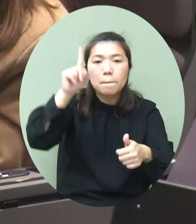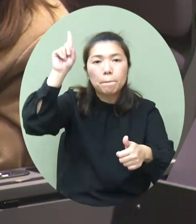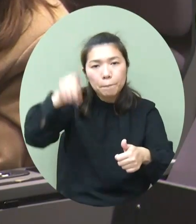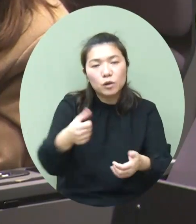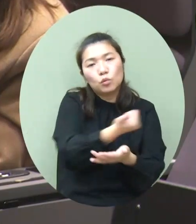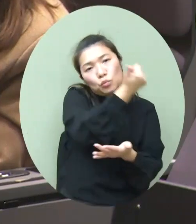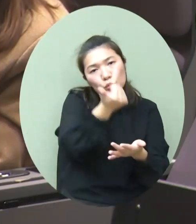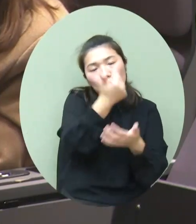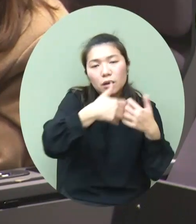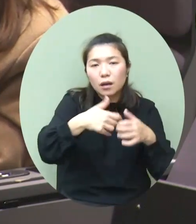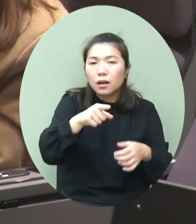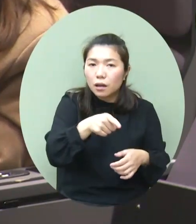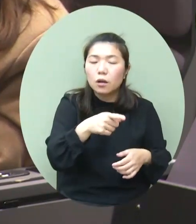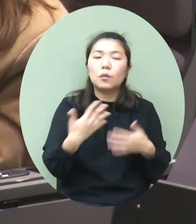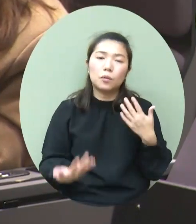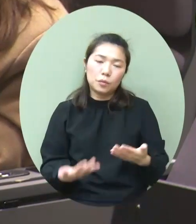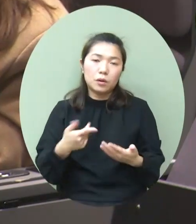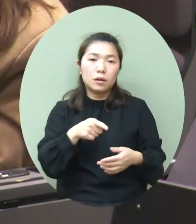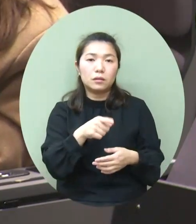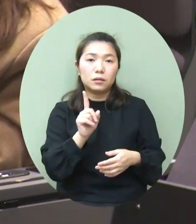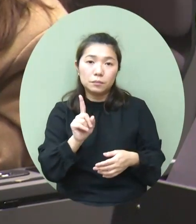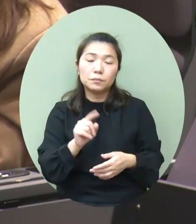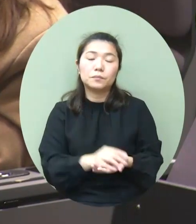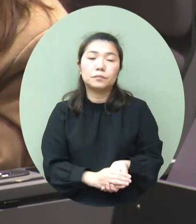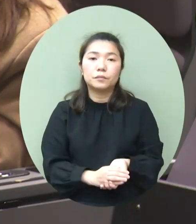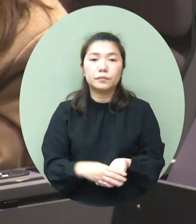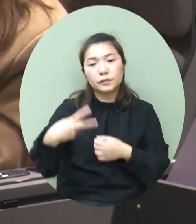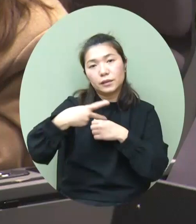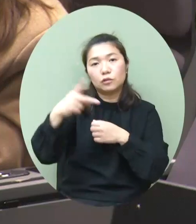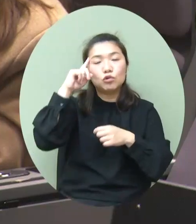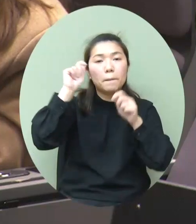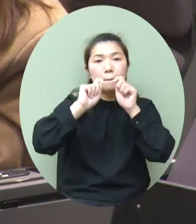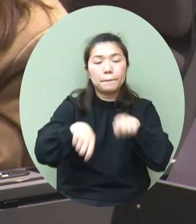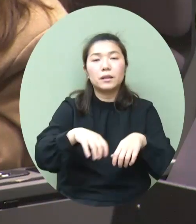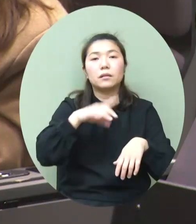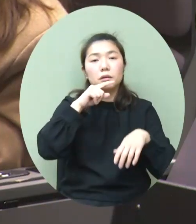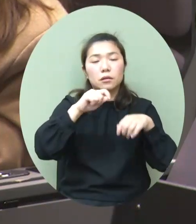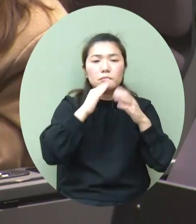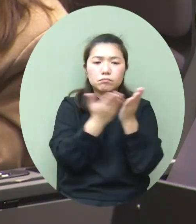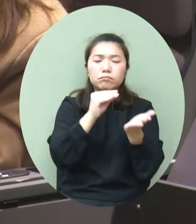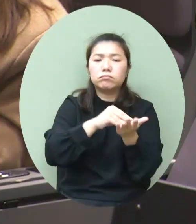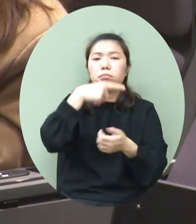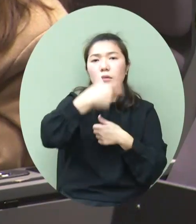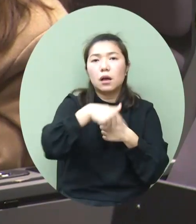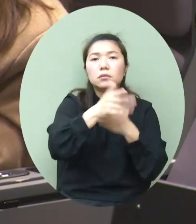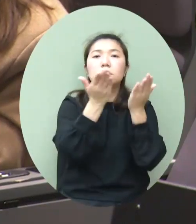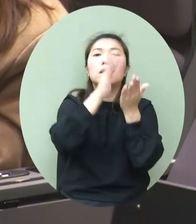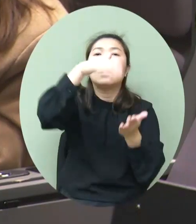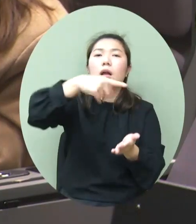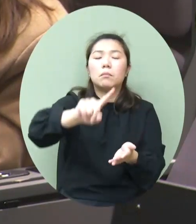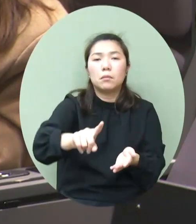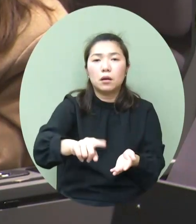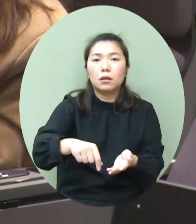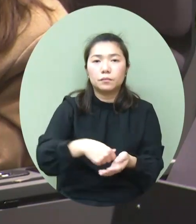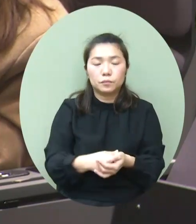考虑先推出系统然后才优化吗？ 另外，确诊证明这一类